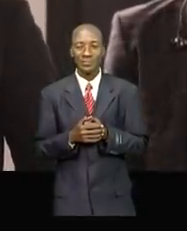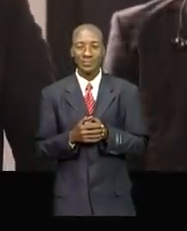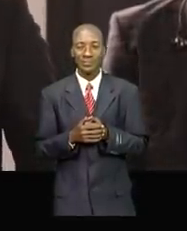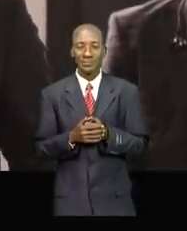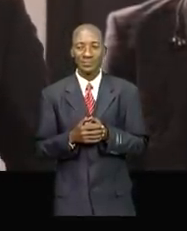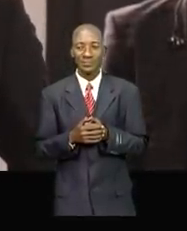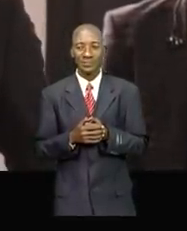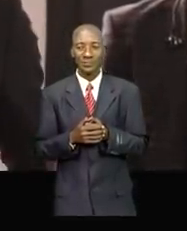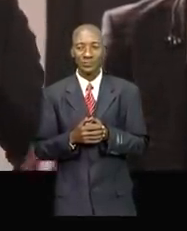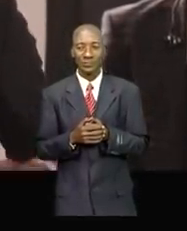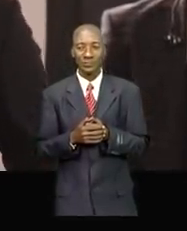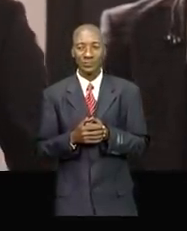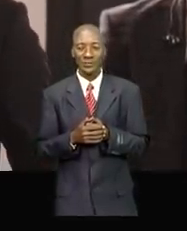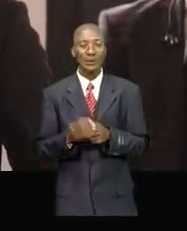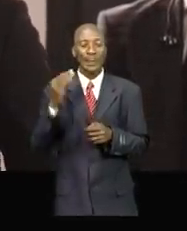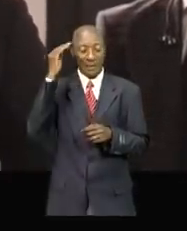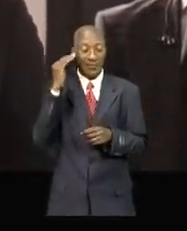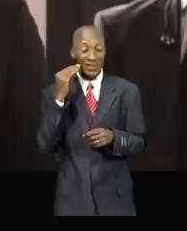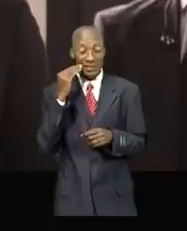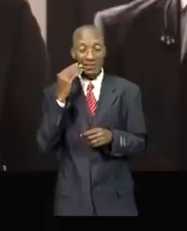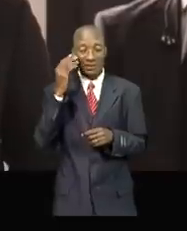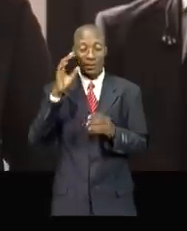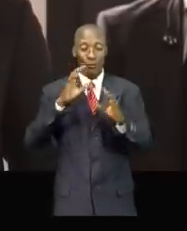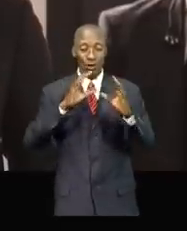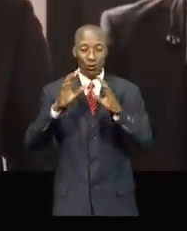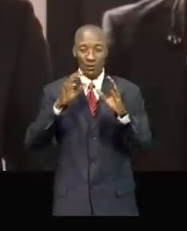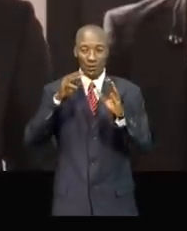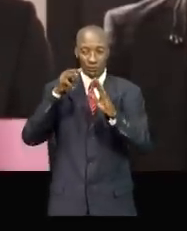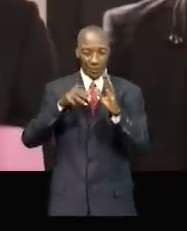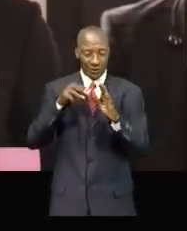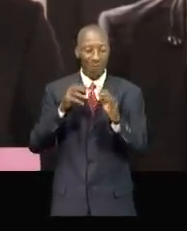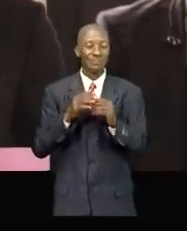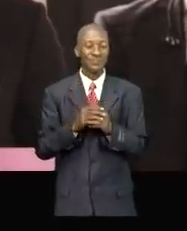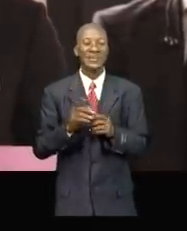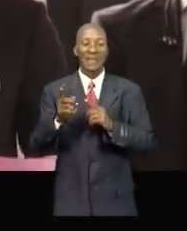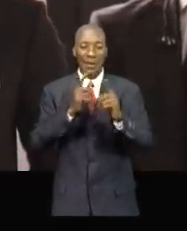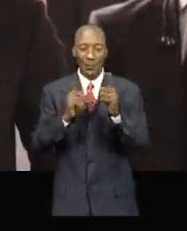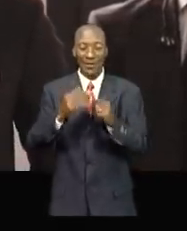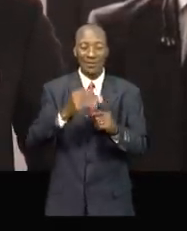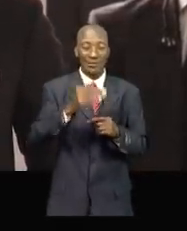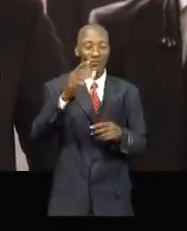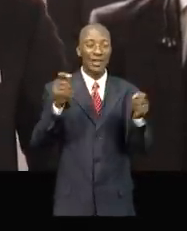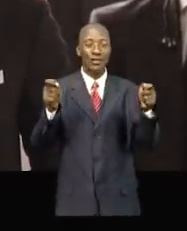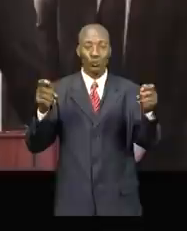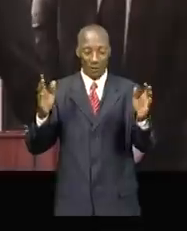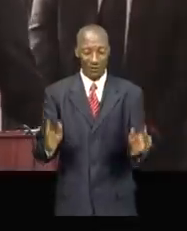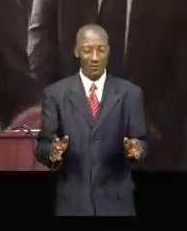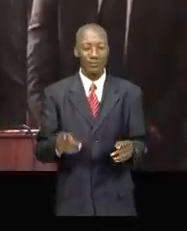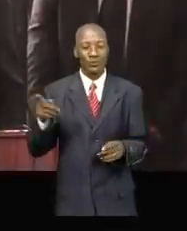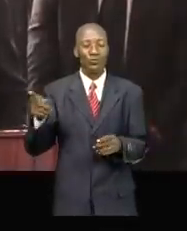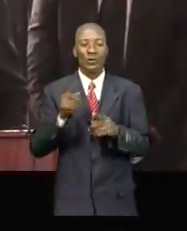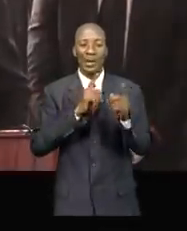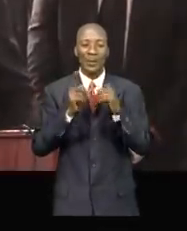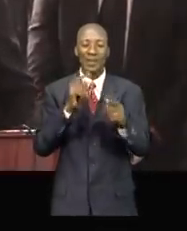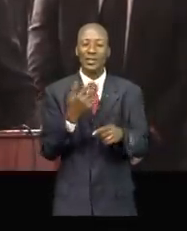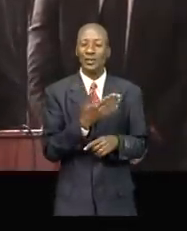mais je suis surtout le ministre de l'écoute. Ce sont là le propos tenu par le ministre de la Communication et Médias, porte-parole